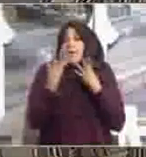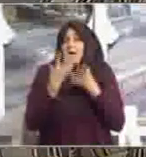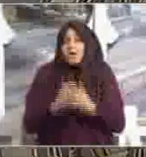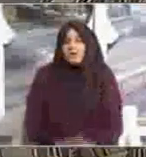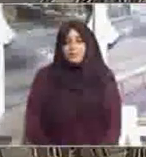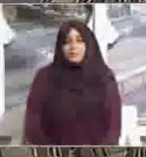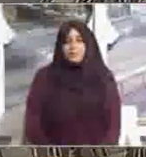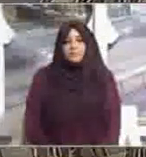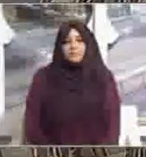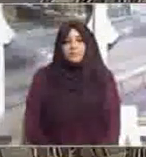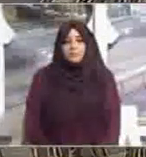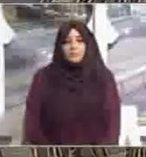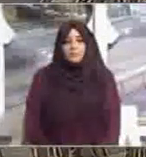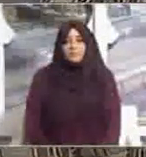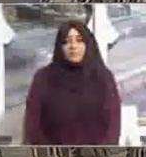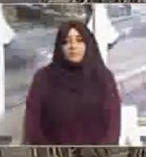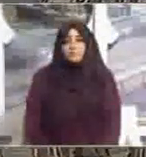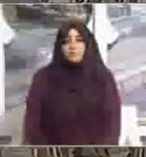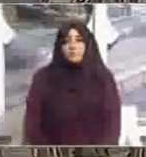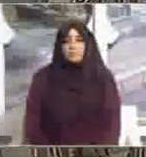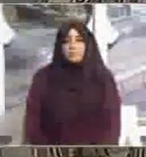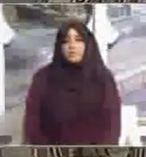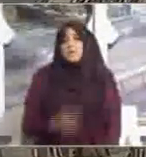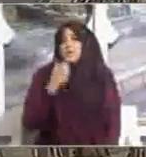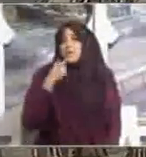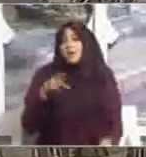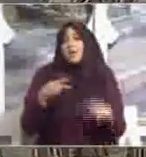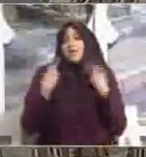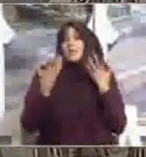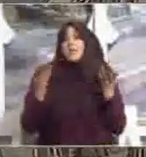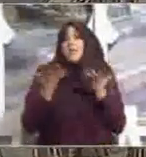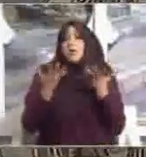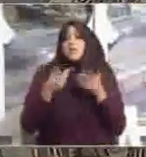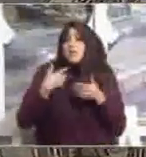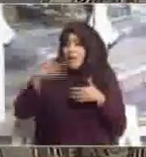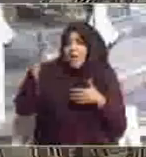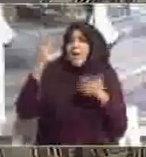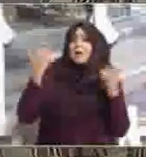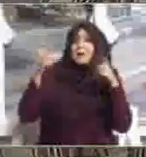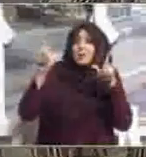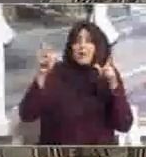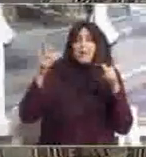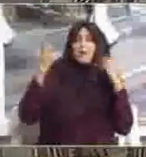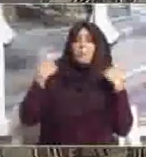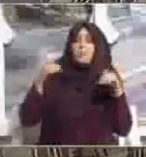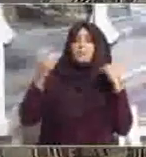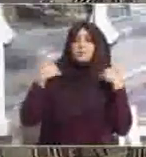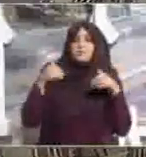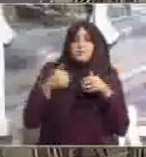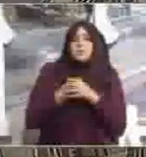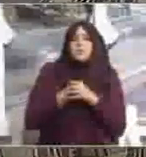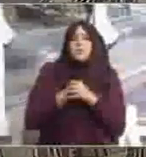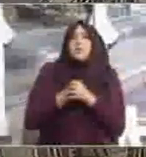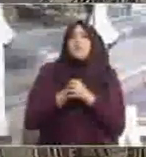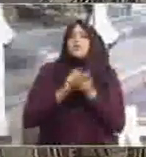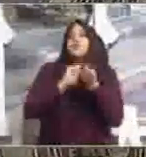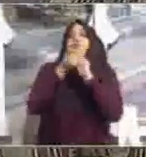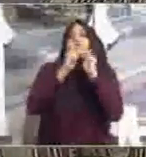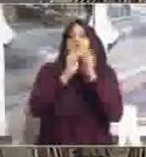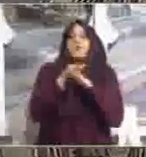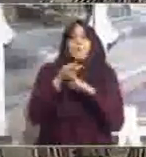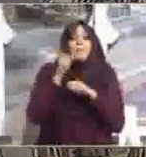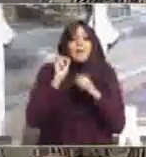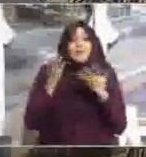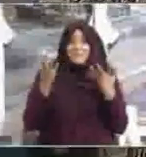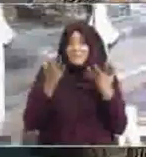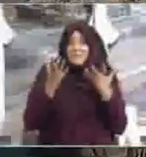لطيف. سبحان الله. يعني بما الدنيا دي ما تسوي، اكسبي واش بغيتي، روحي تحوسي، روحي بدلي الجو، روحي وين بغيتي. صح. ولكن